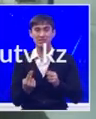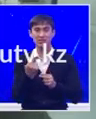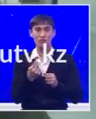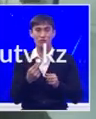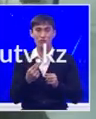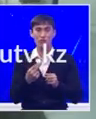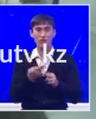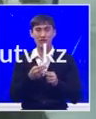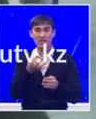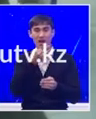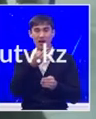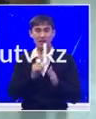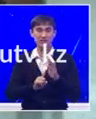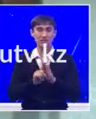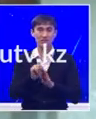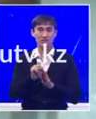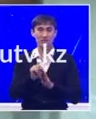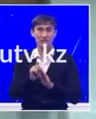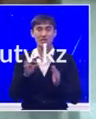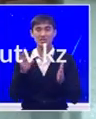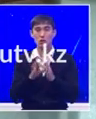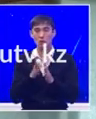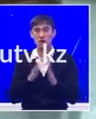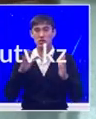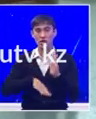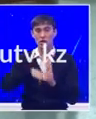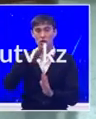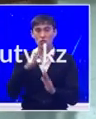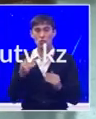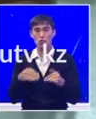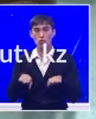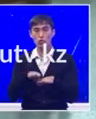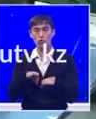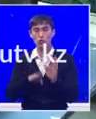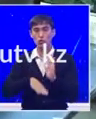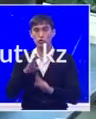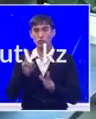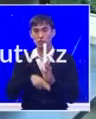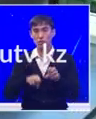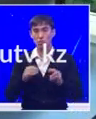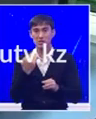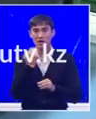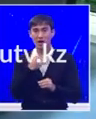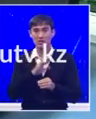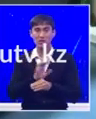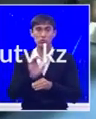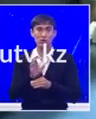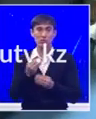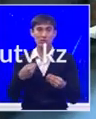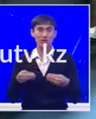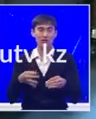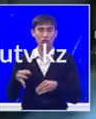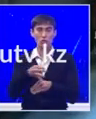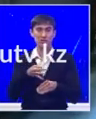еще находится на ранней стадии. С целью повышения уровня цифровизации и улучшения безопасности и качества выпускаемых товаров в